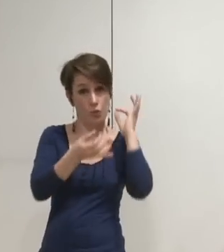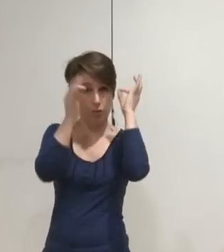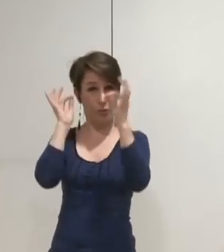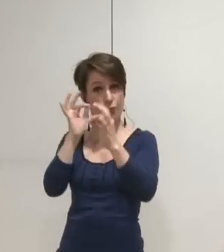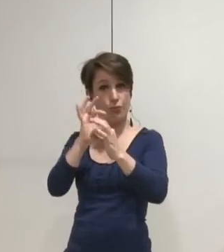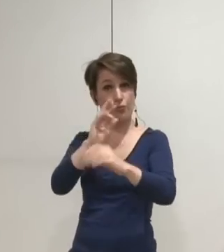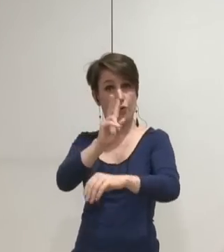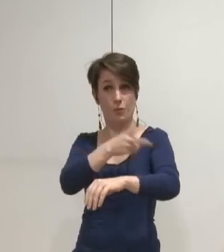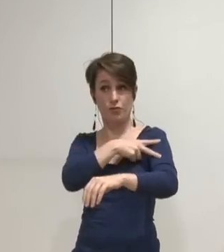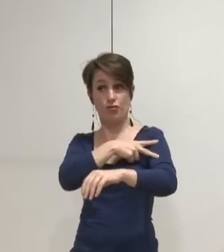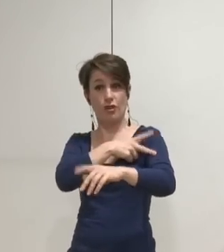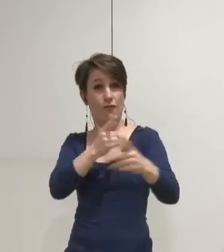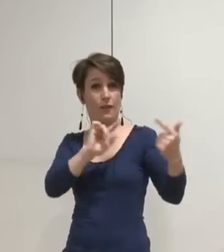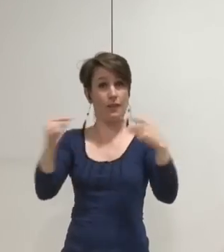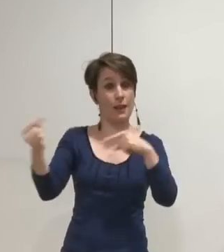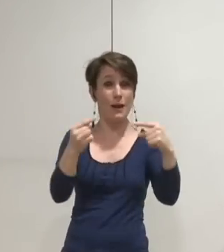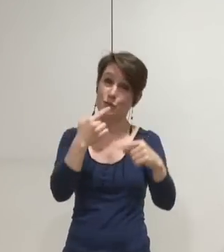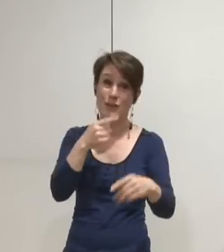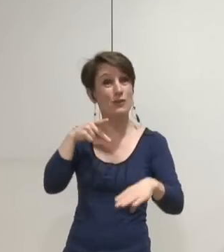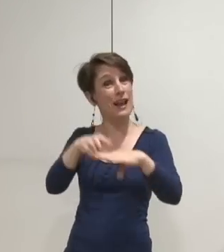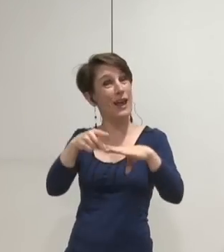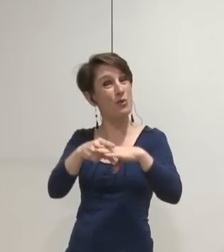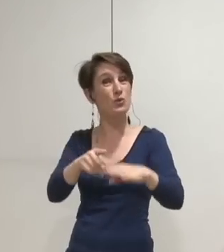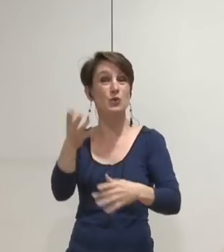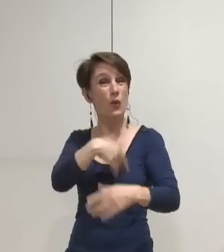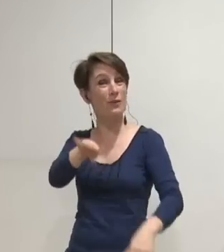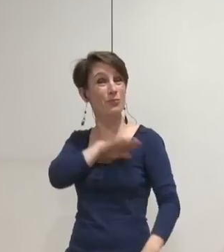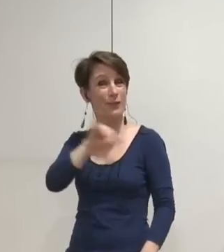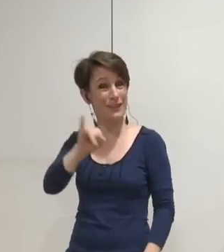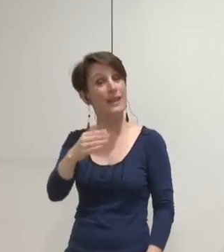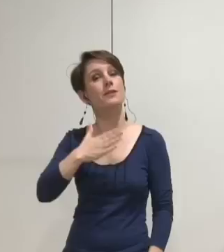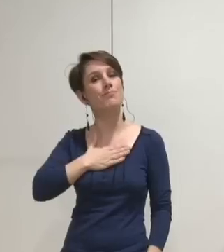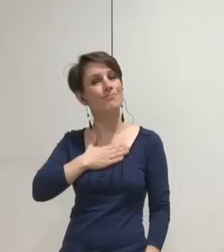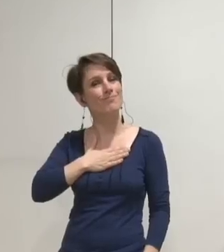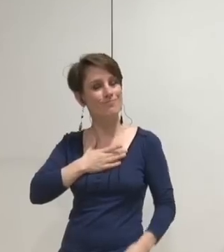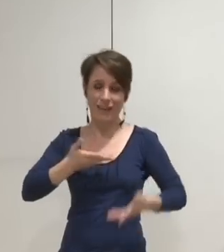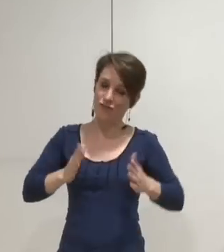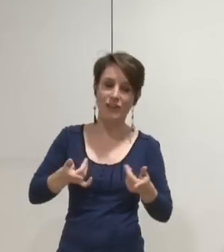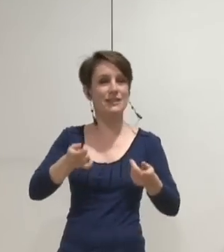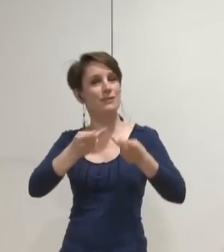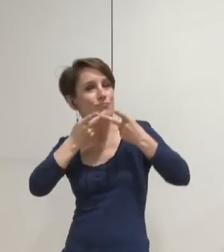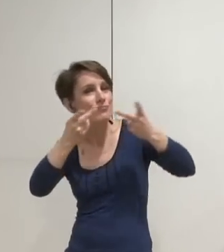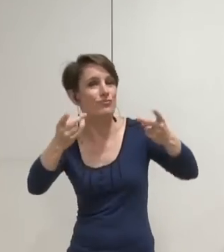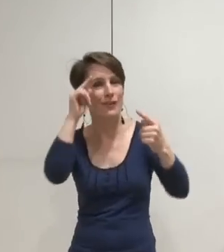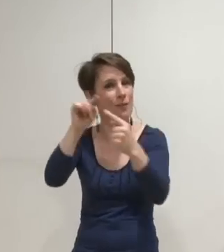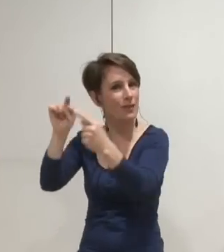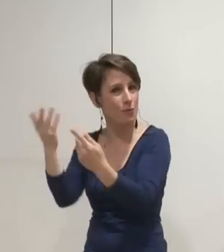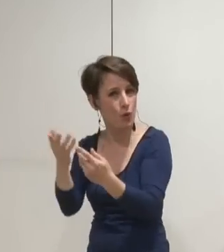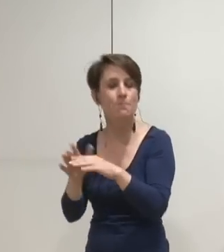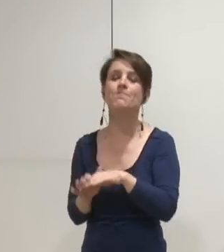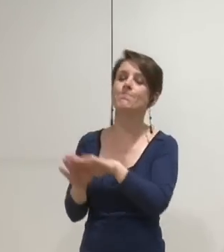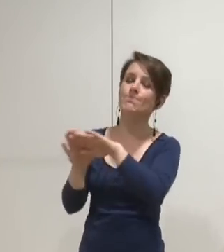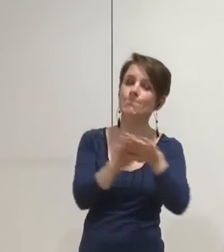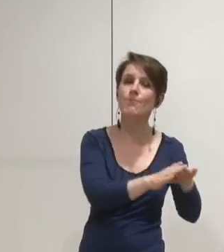l'introduction du conseil municipal me revient en ce qui concerne effectivement les marchés lié à la presse à la